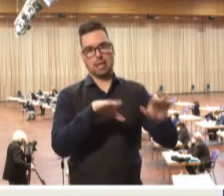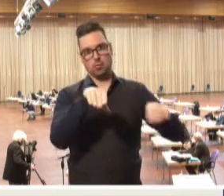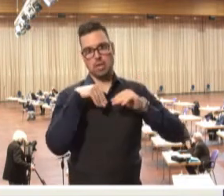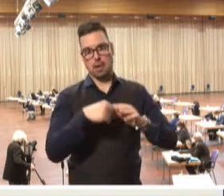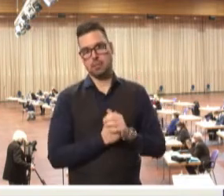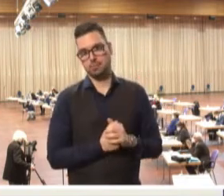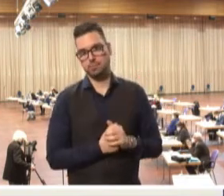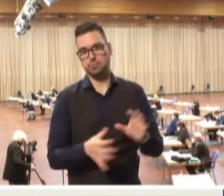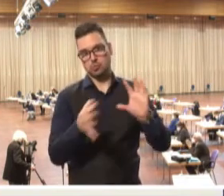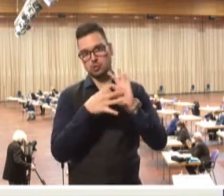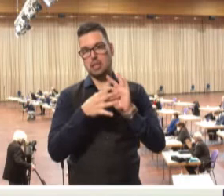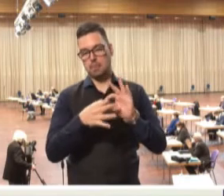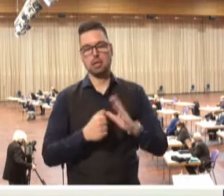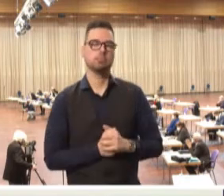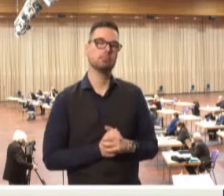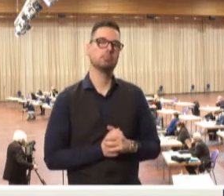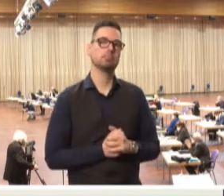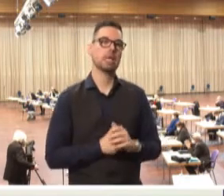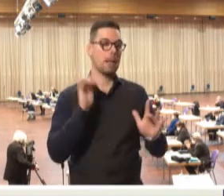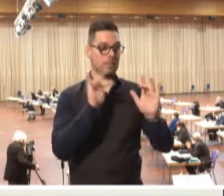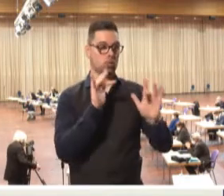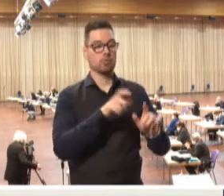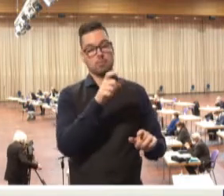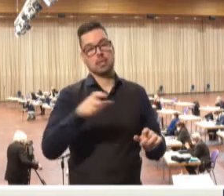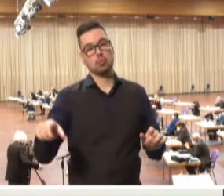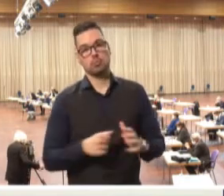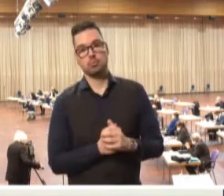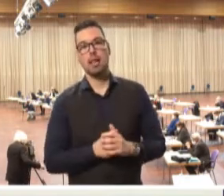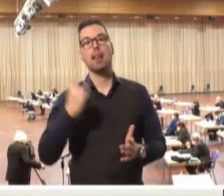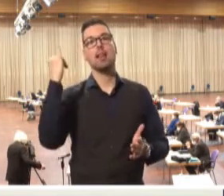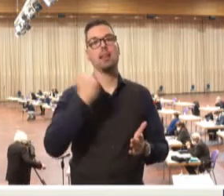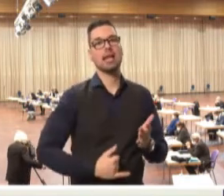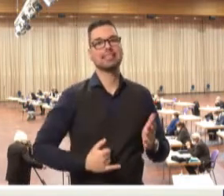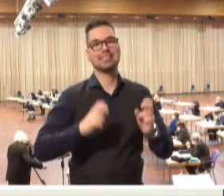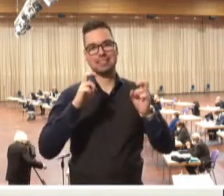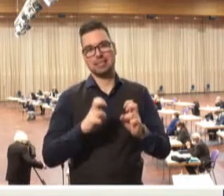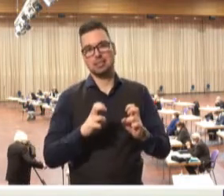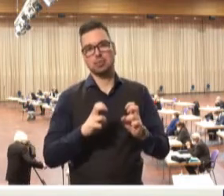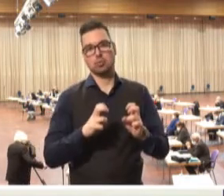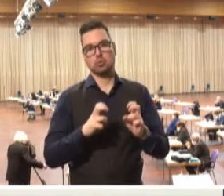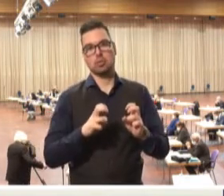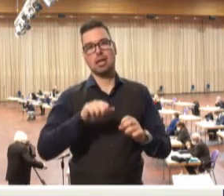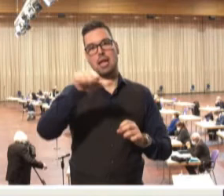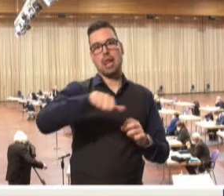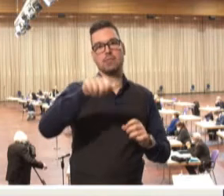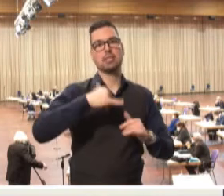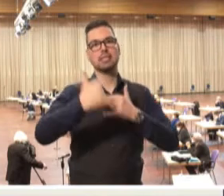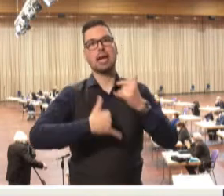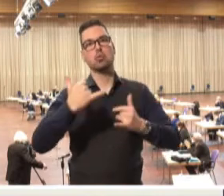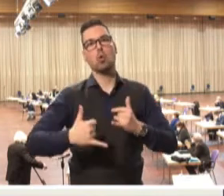zusammenhängenden Sachdarstellung der Betroffenen. Die letzte Sitzung des Ausschusses fand am 11.